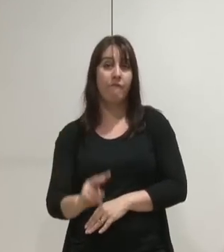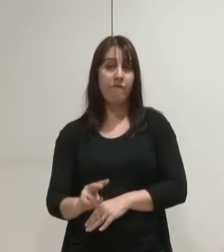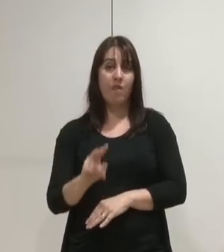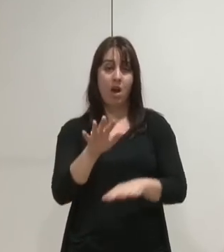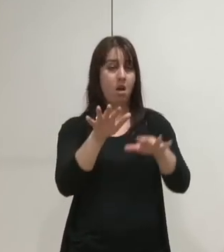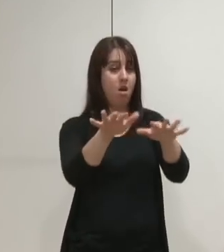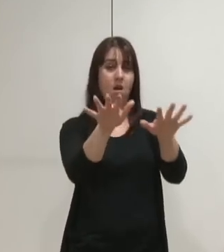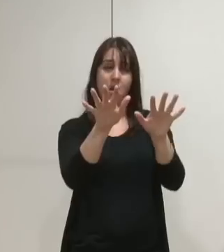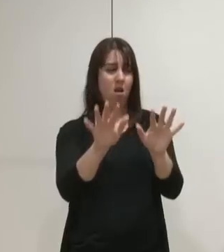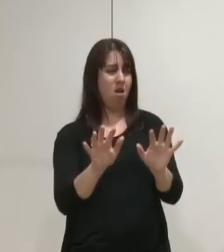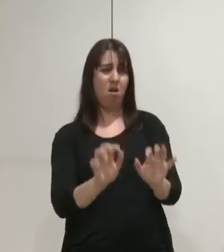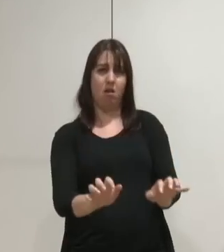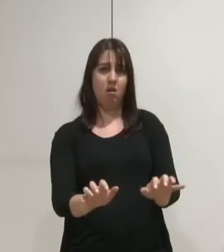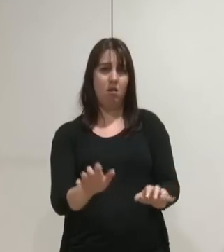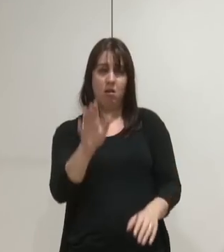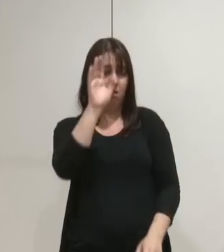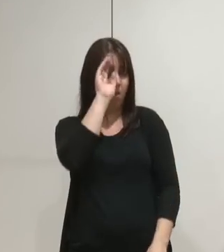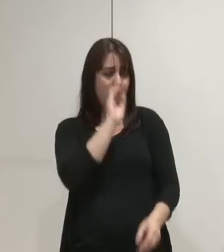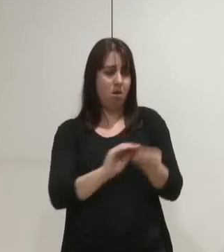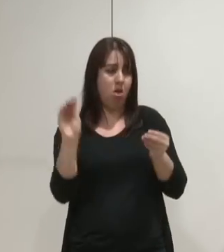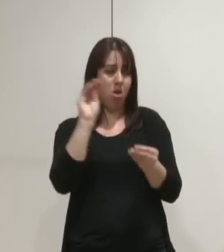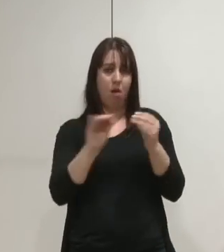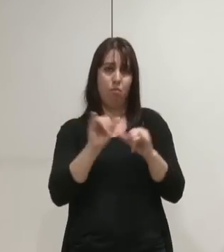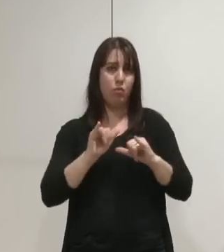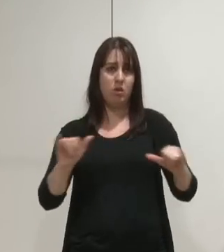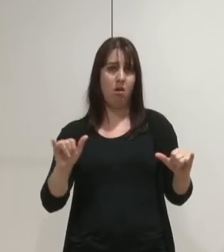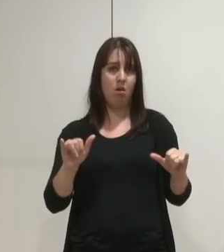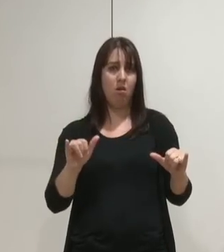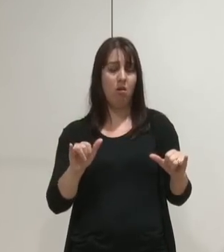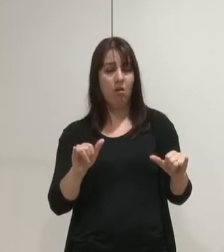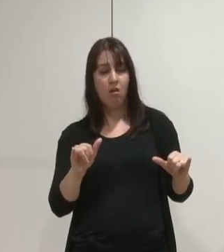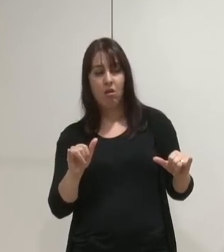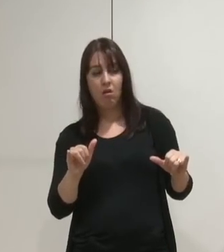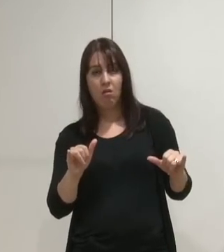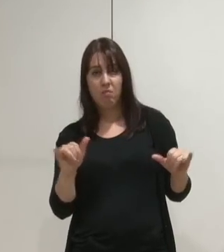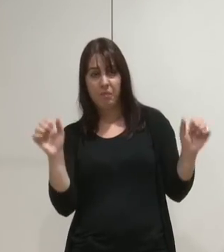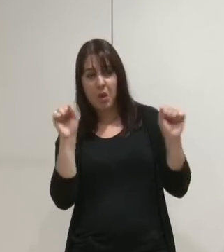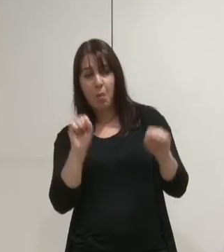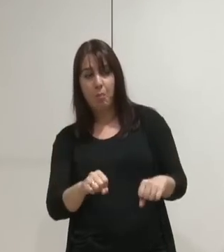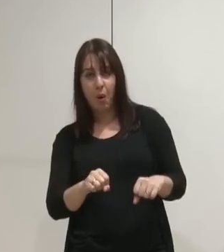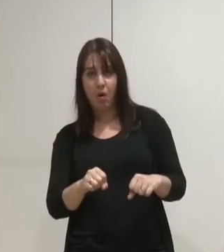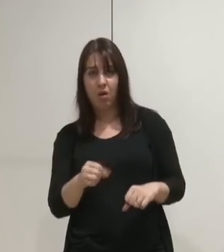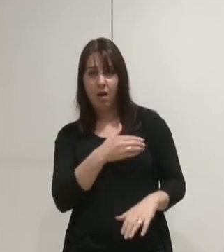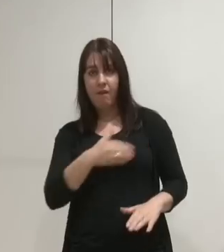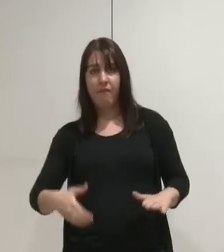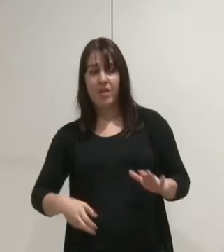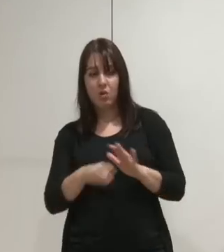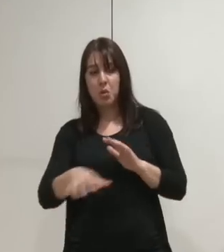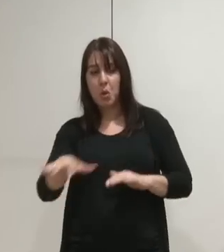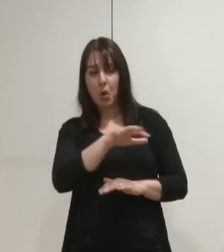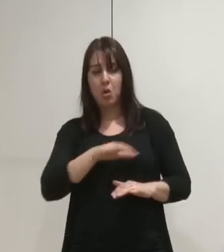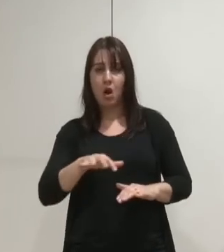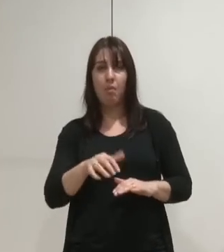interrogation une véritable interrogation sur la capacité de la collectivité à trouver un